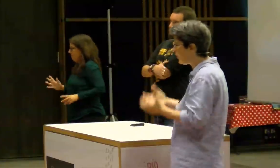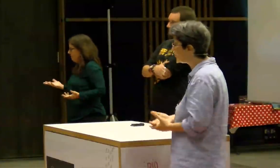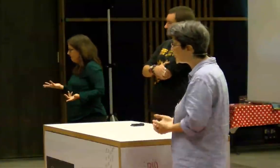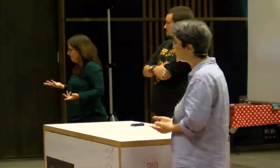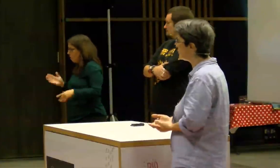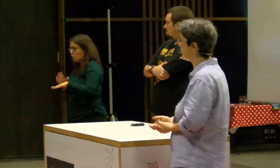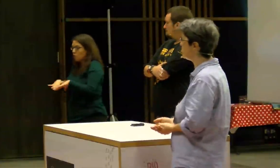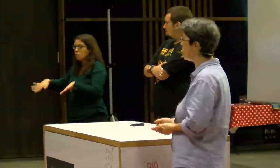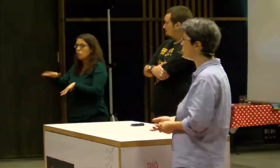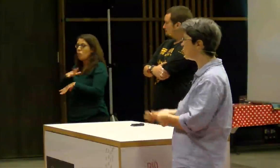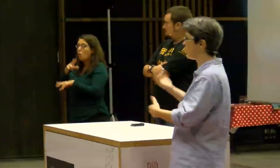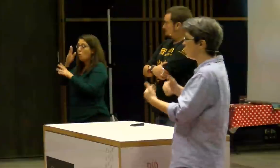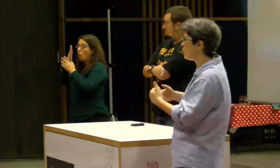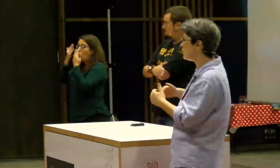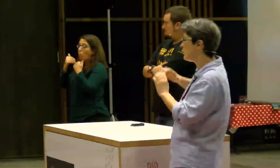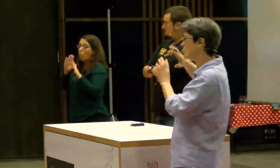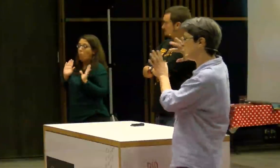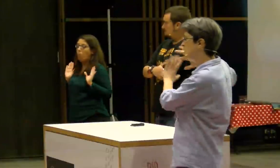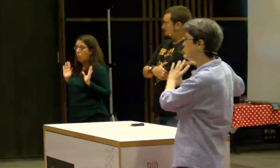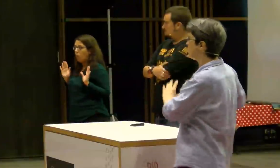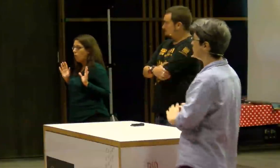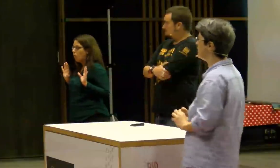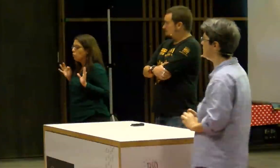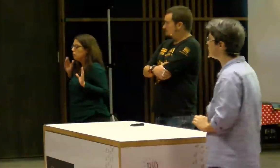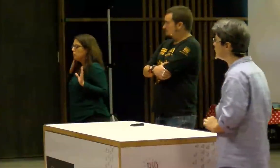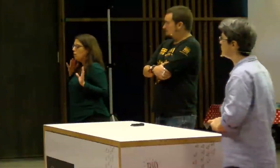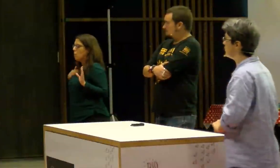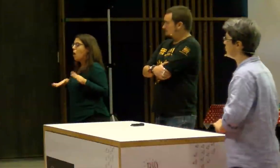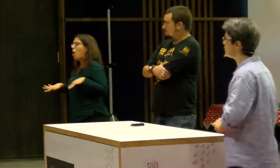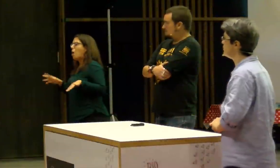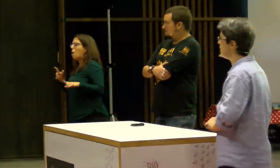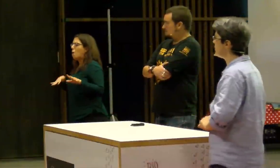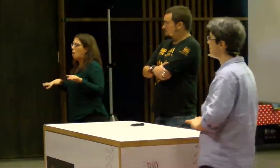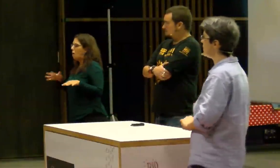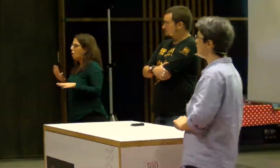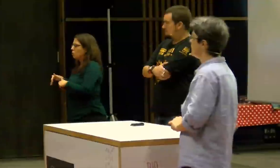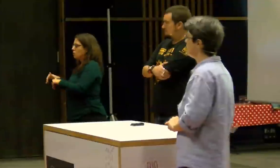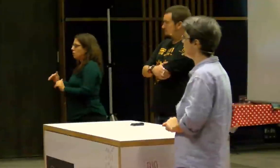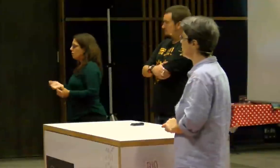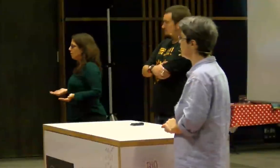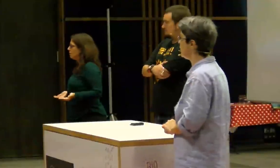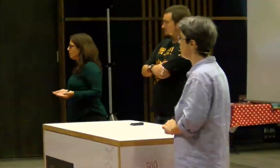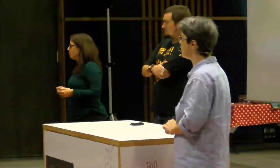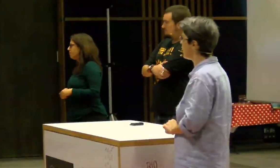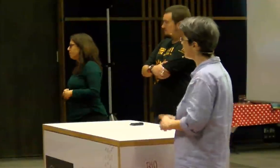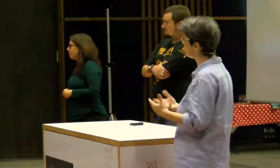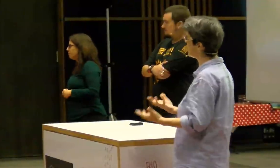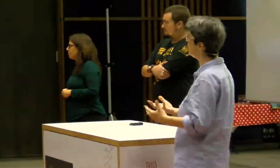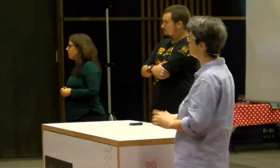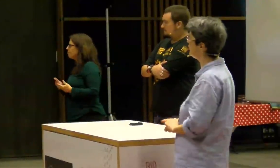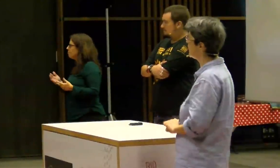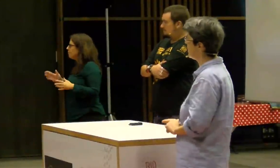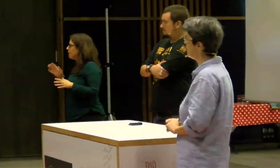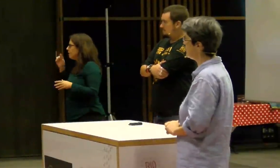sans s'en rendre compte quelque part, ou en s'en rendant compte, mais en essayant de se trouver des excuses pour continuer à le faire. Donc voilà, mais en tout